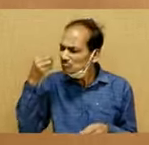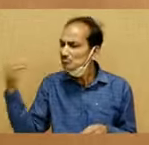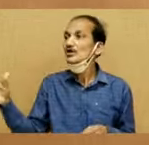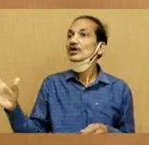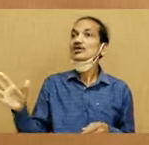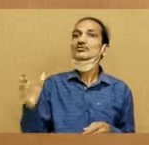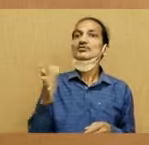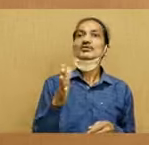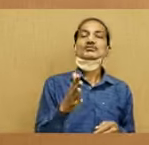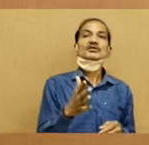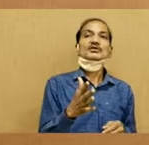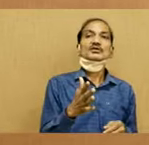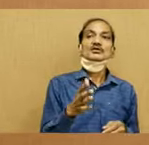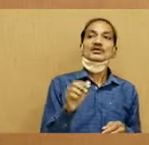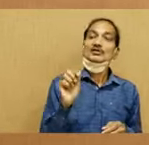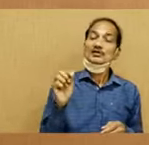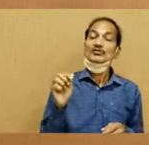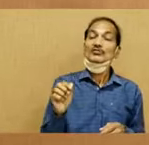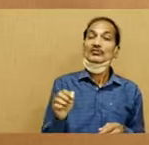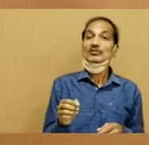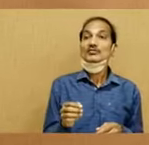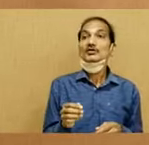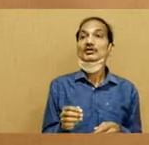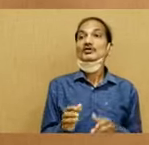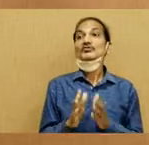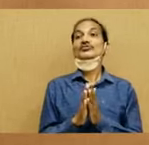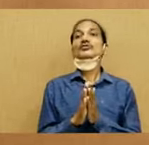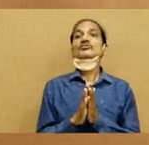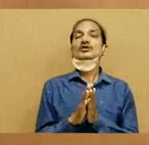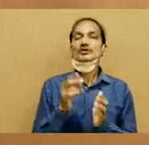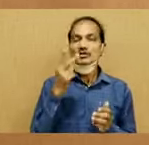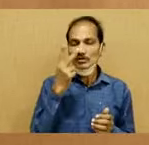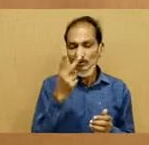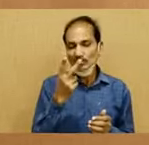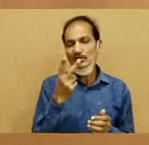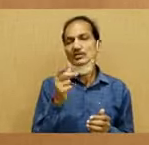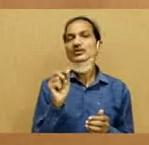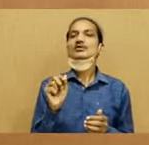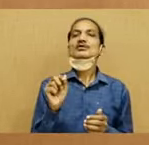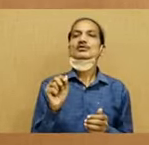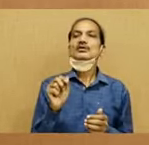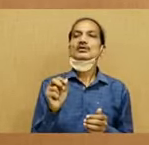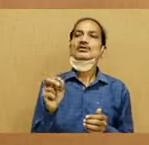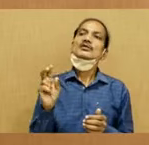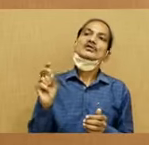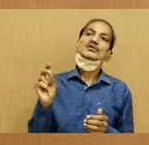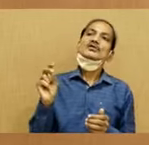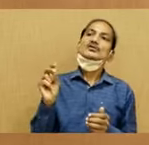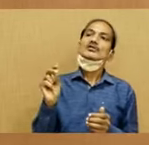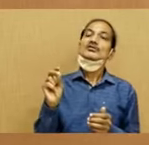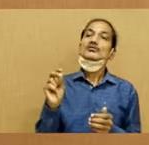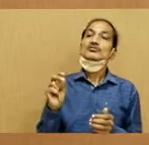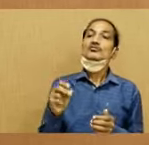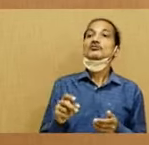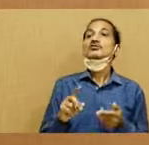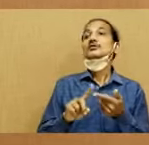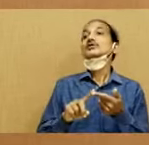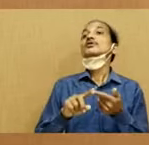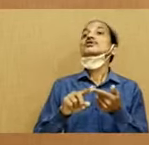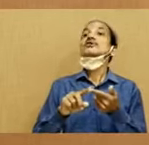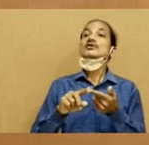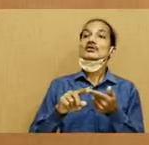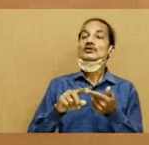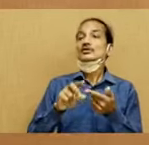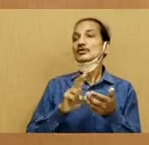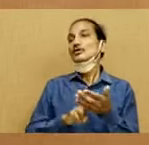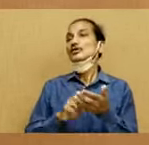ଶତ୍ରୁକୁ ସମ୍ମାନର ଆଖିରେ ଦେଖିବା। ଆଉ ଦ୍ୱିତୀୟ ଜିନିଷ ହେଲା, ଶତ୍ରୁକୁ ଆମ ଅପେକ୍ଷା ଅଧିକ କ୍ଷମତା